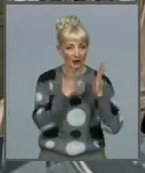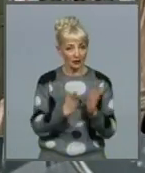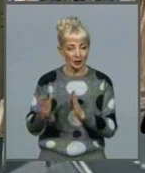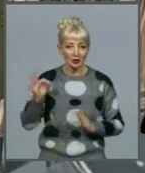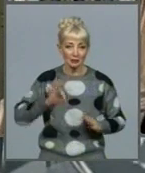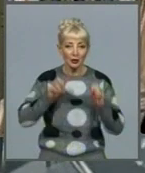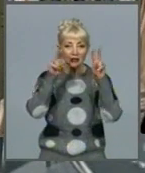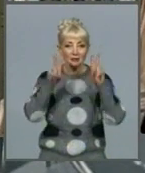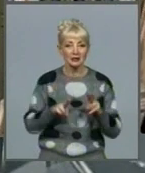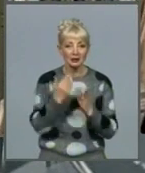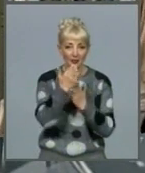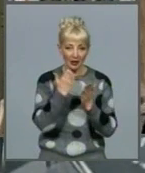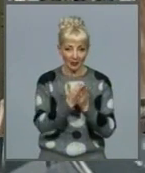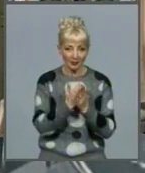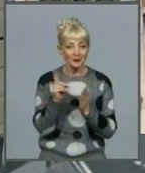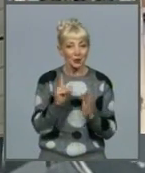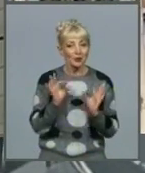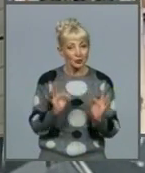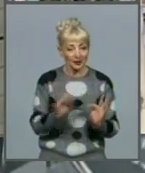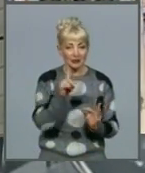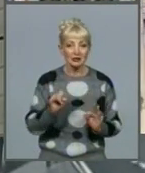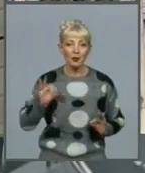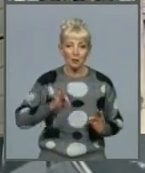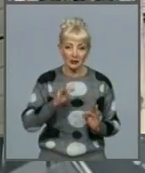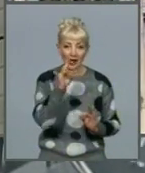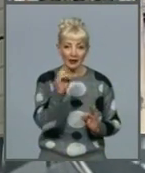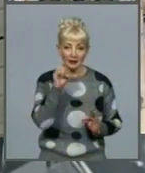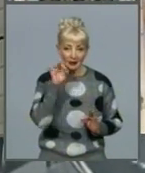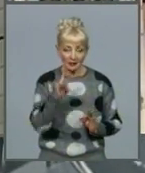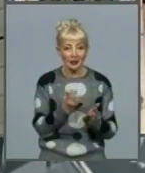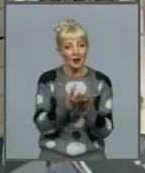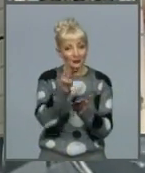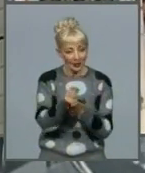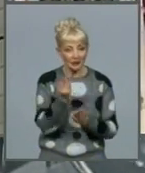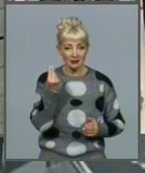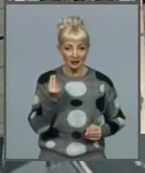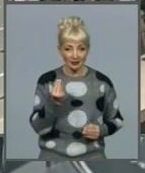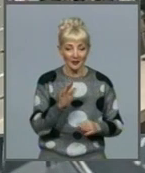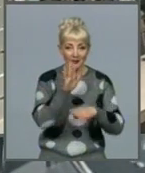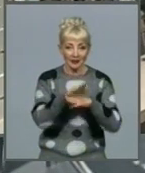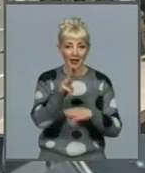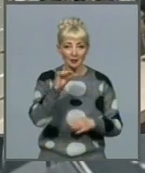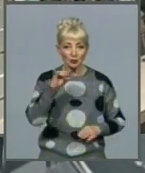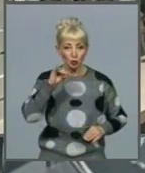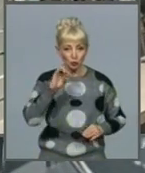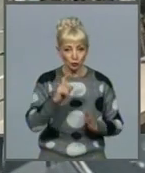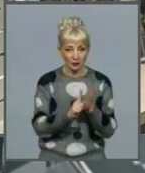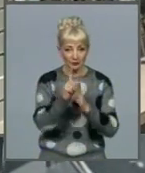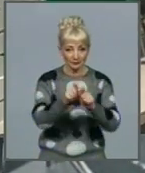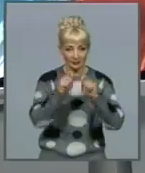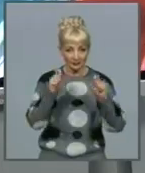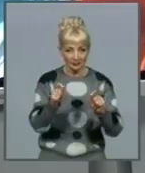програми. Щоправда, за користування реєстром доведеться сплачувати кошти. Наказ Мін'юсту набуде чинності з моменту офіційного